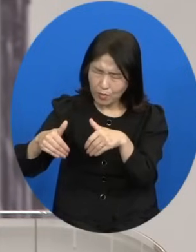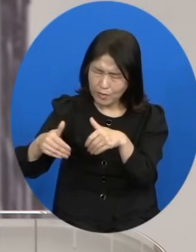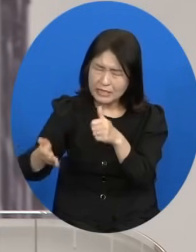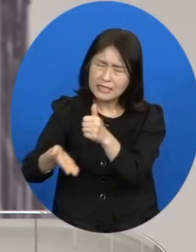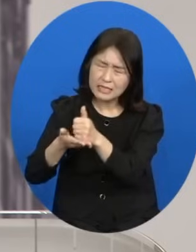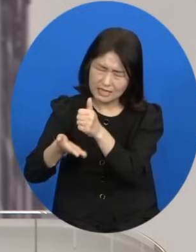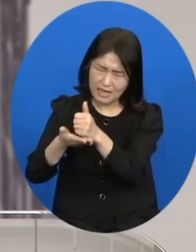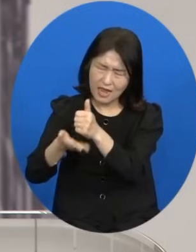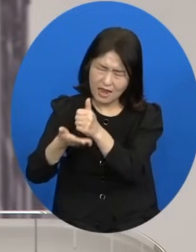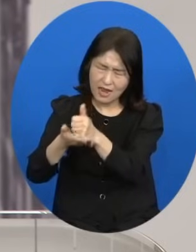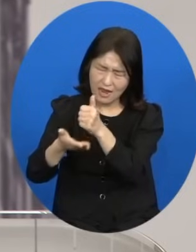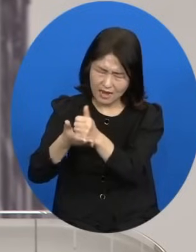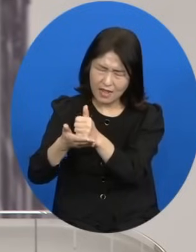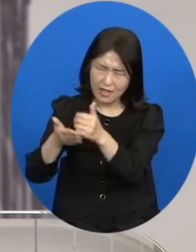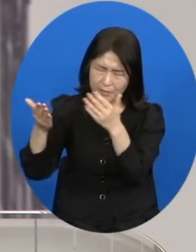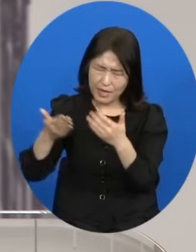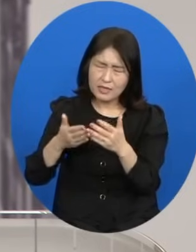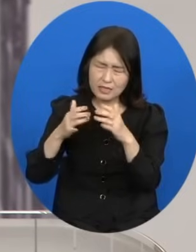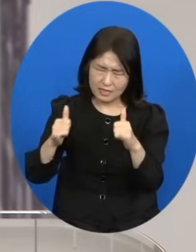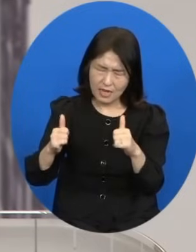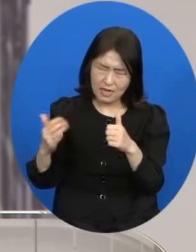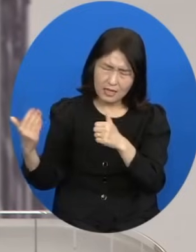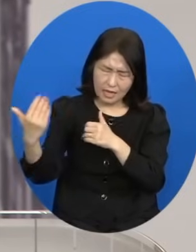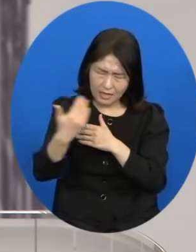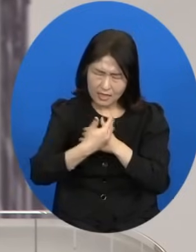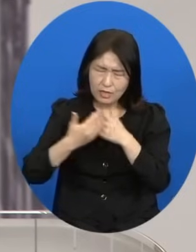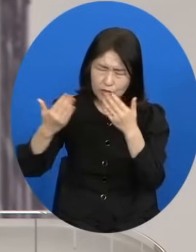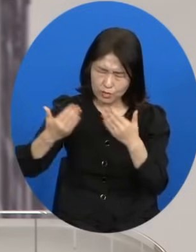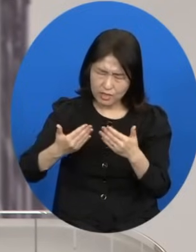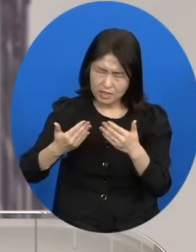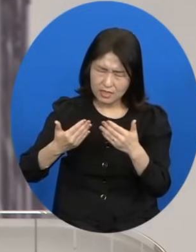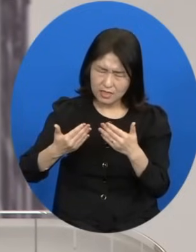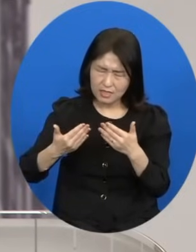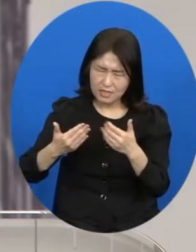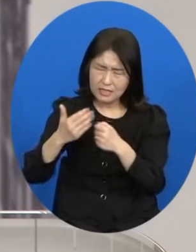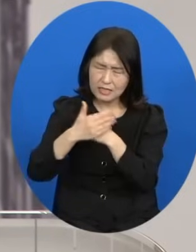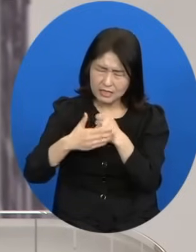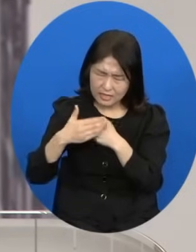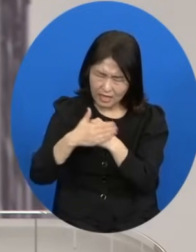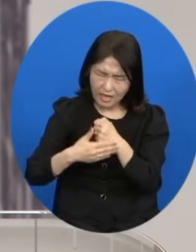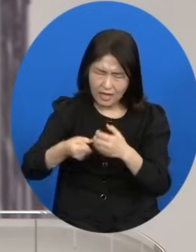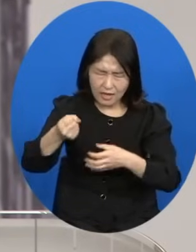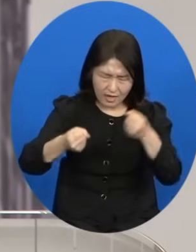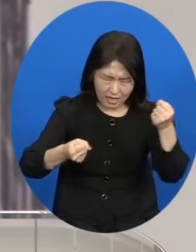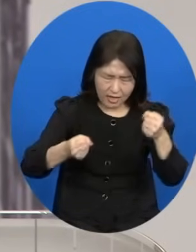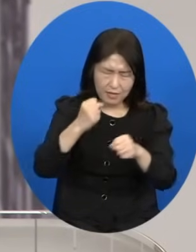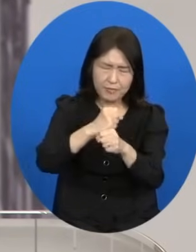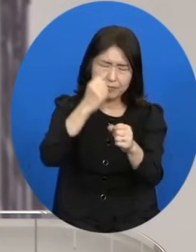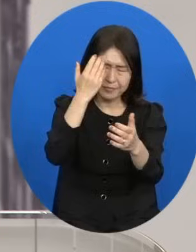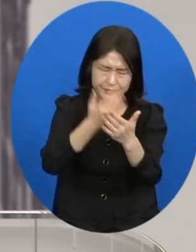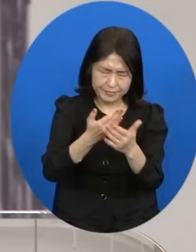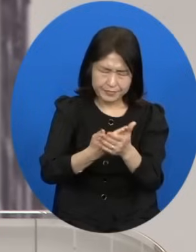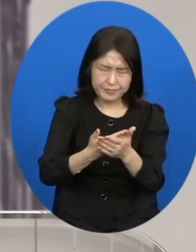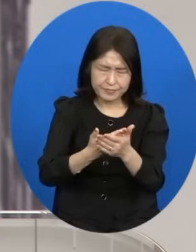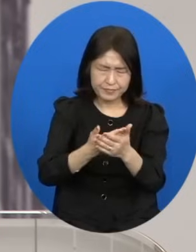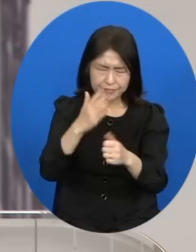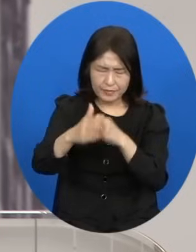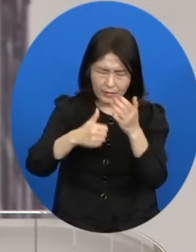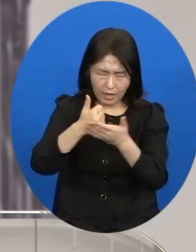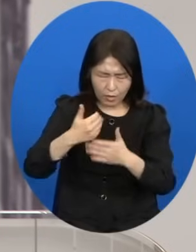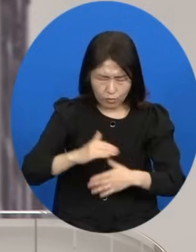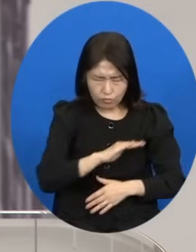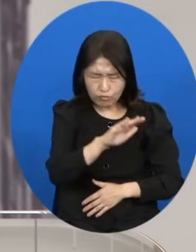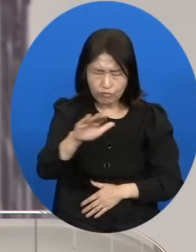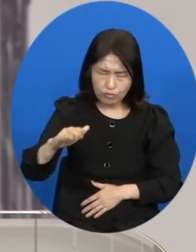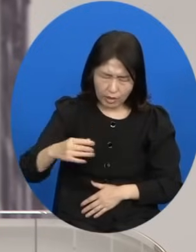실하구나라고 그렇게 안아주시는 그 은혜 주여 우리 모두가 다 누리게 하여 주시옵소서 하나님